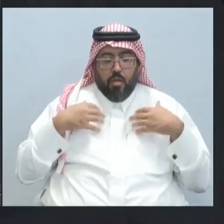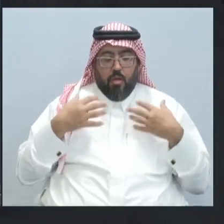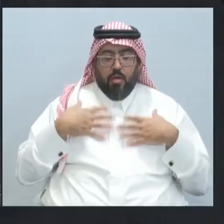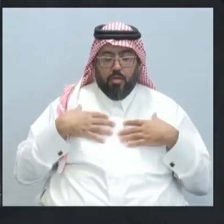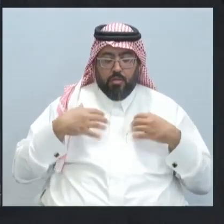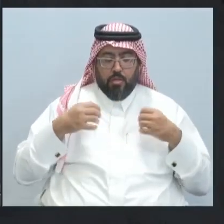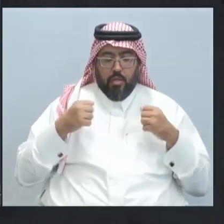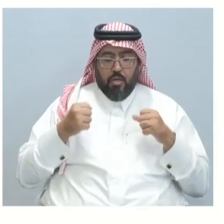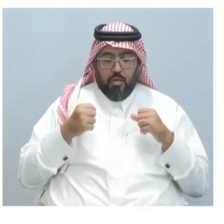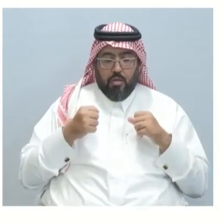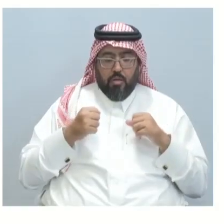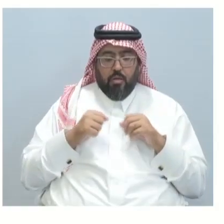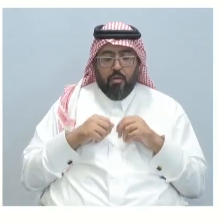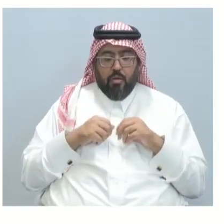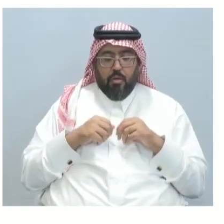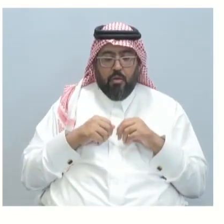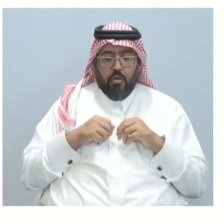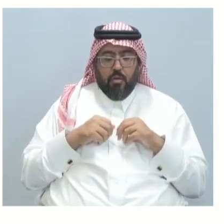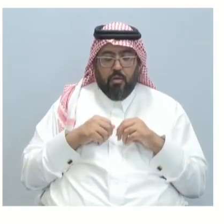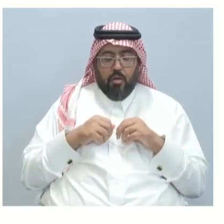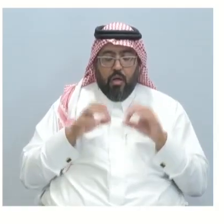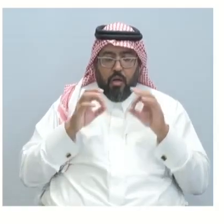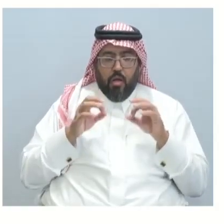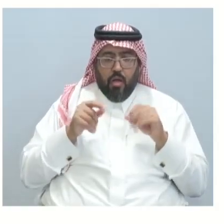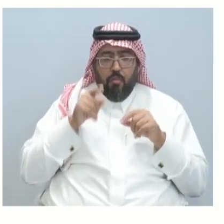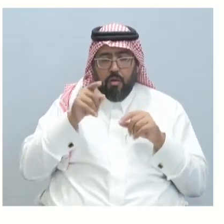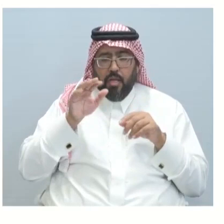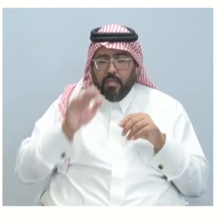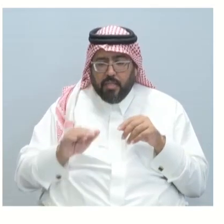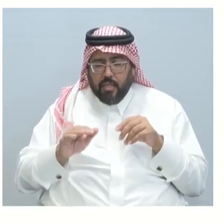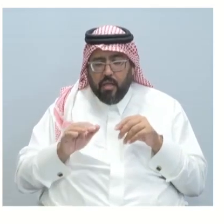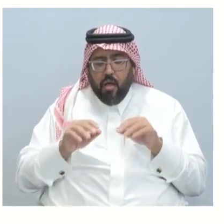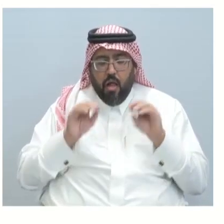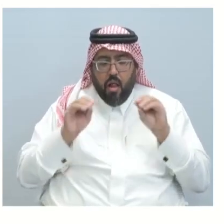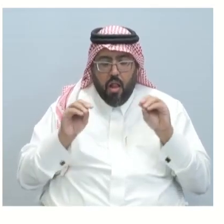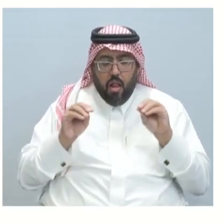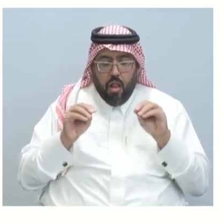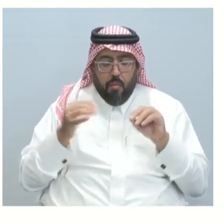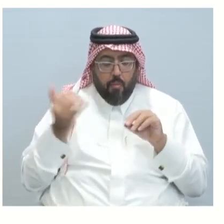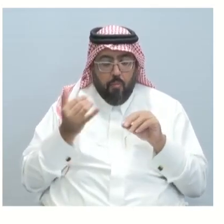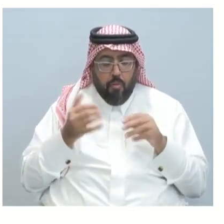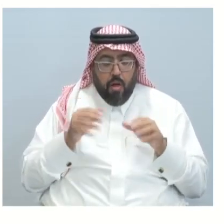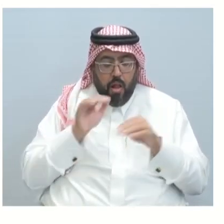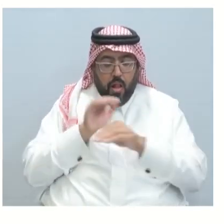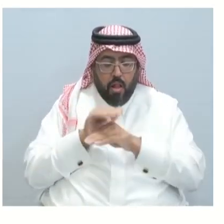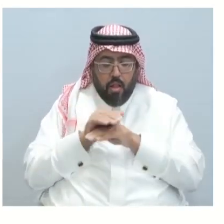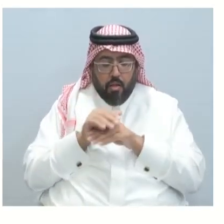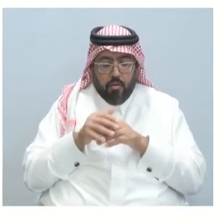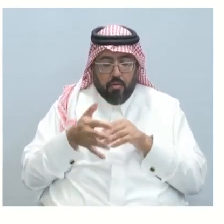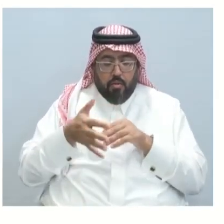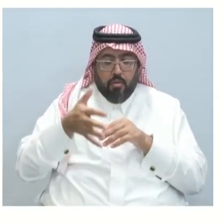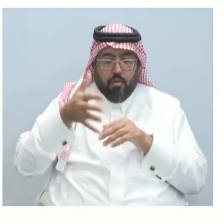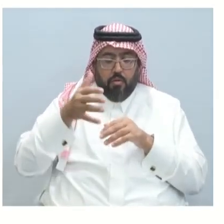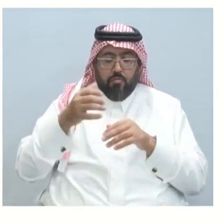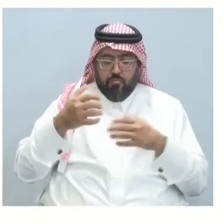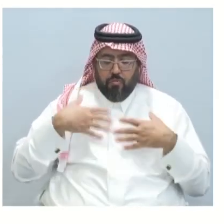صحه لهذا لهذا من من ان كنت صغيرا وهما يهتمان بك حتى كبرت